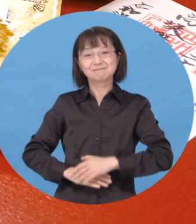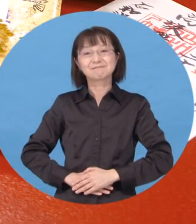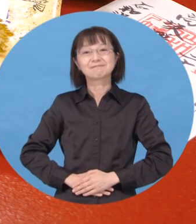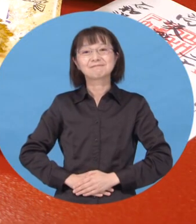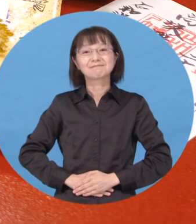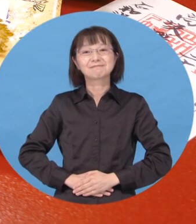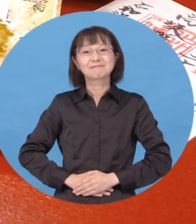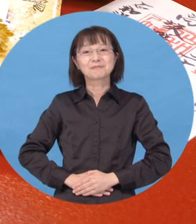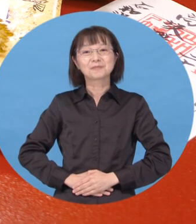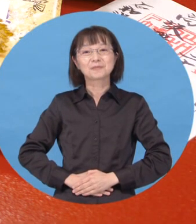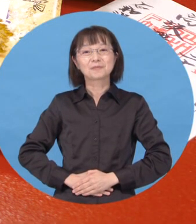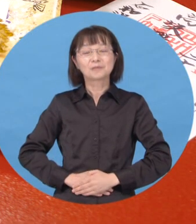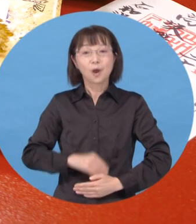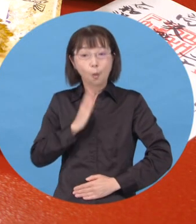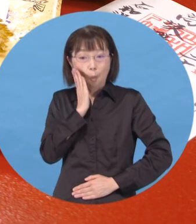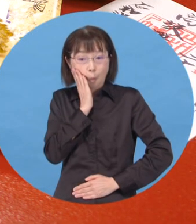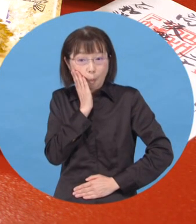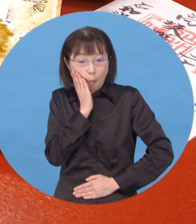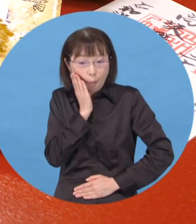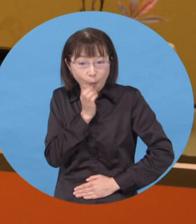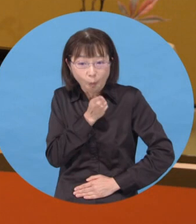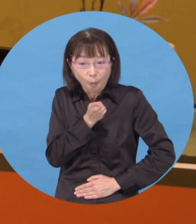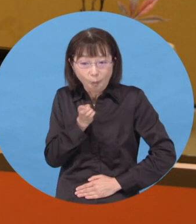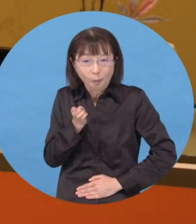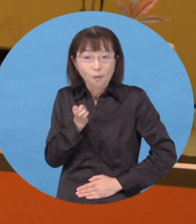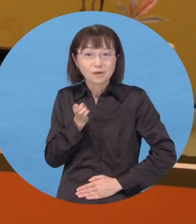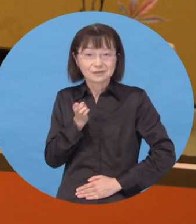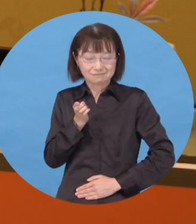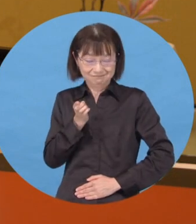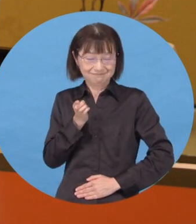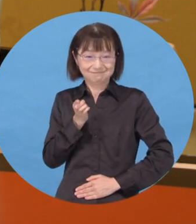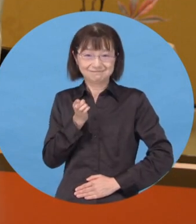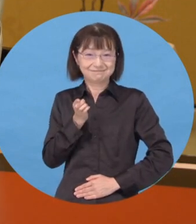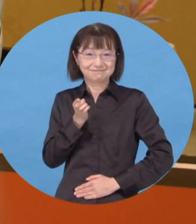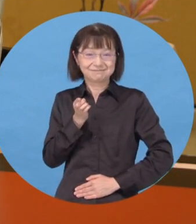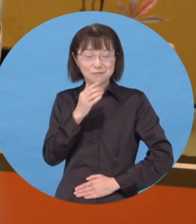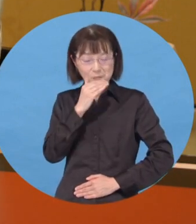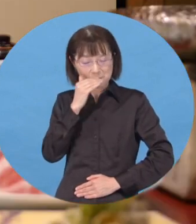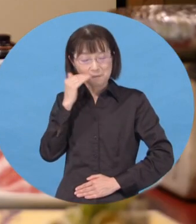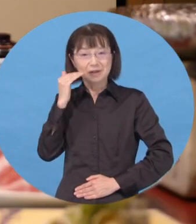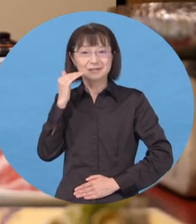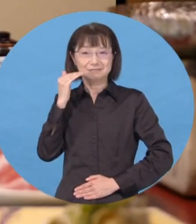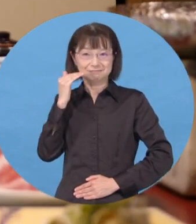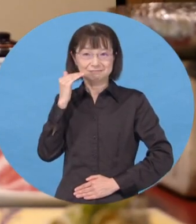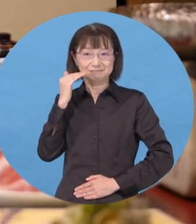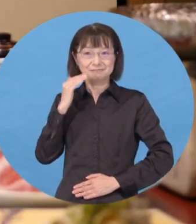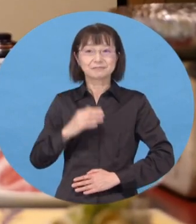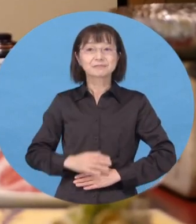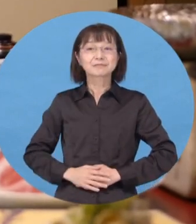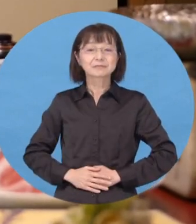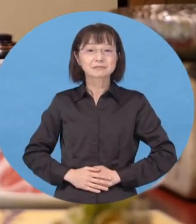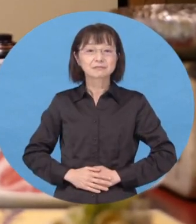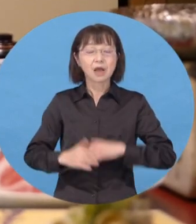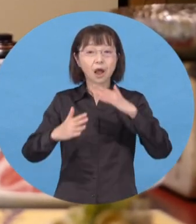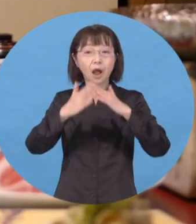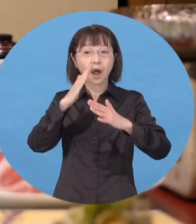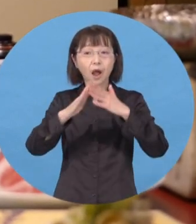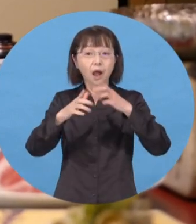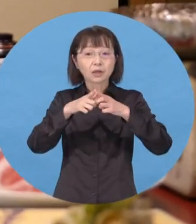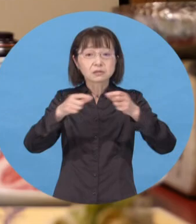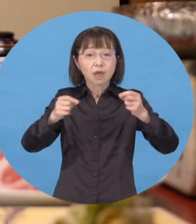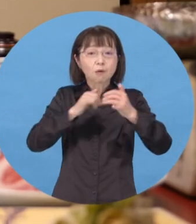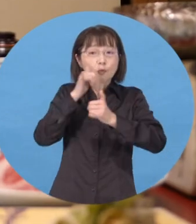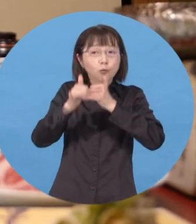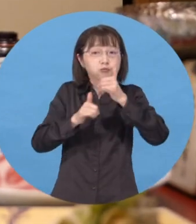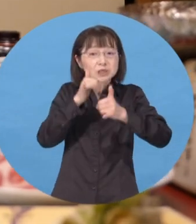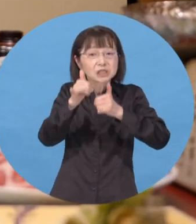わあ、美味しそう、豪華。 戦国時代っていうとやっぱり